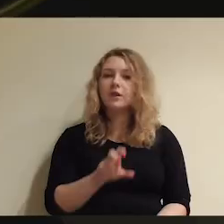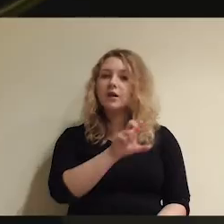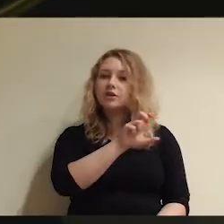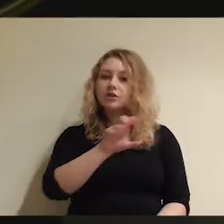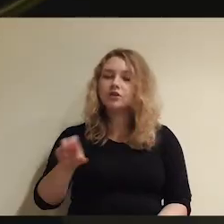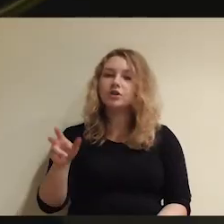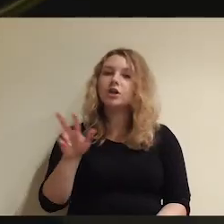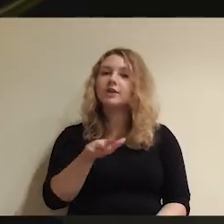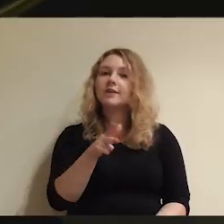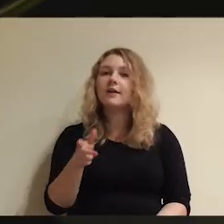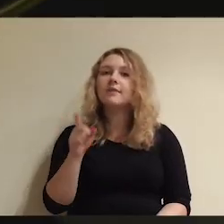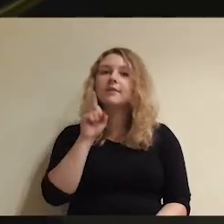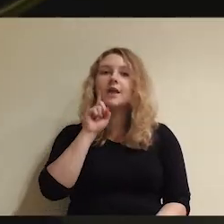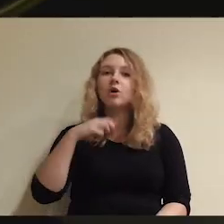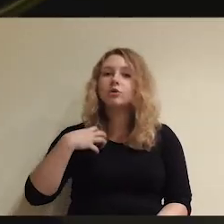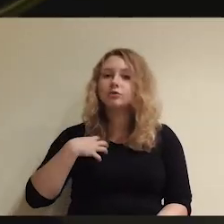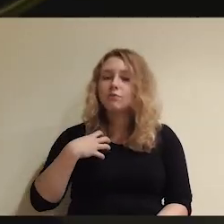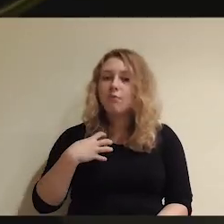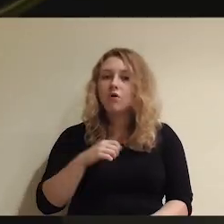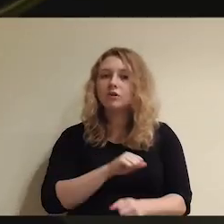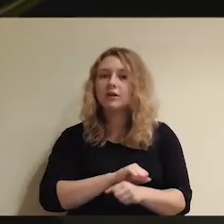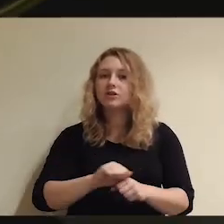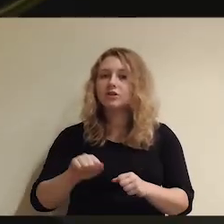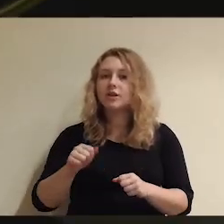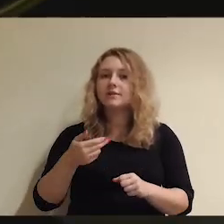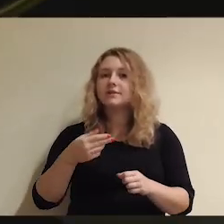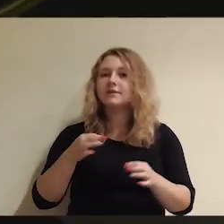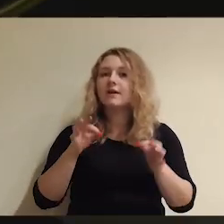Czy pod nieobecność gospodarza